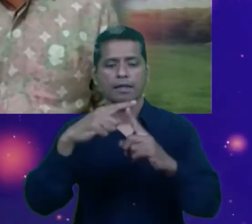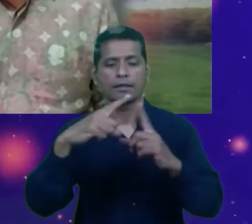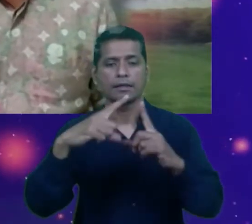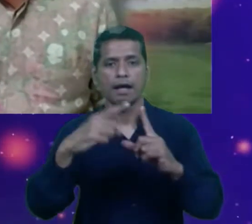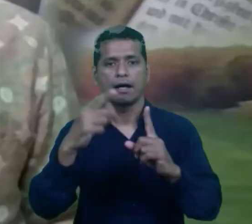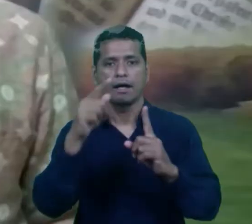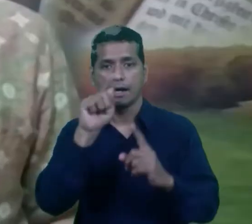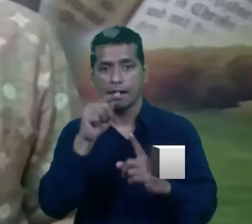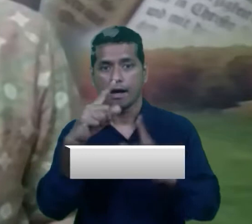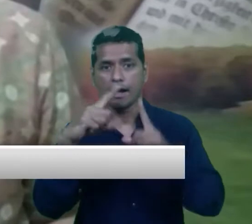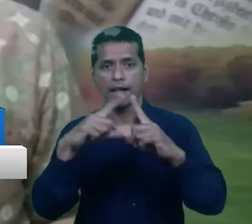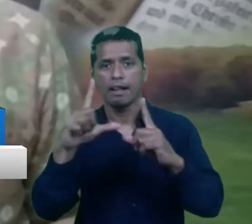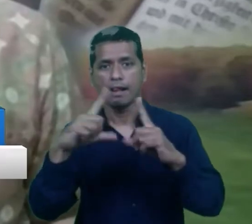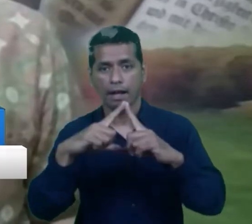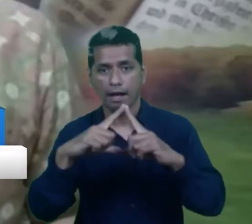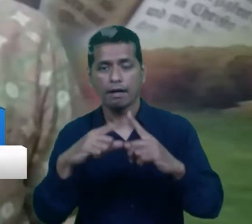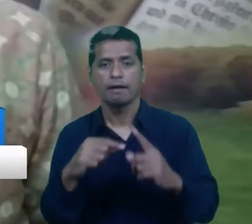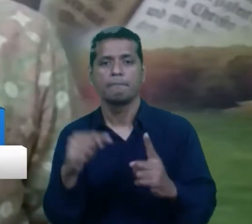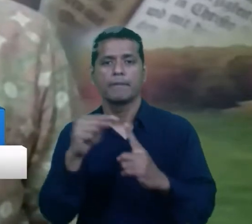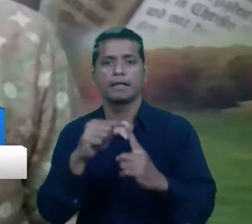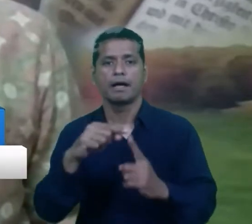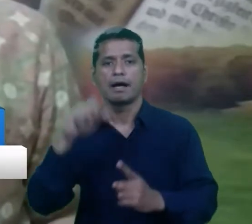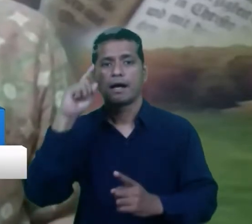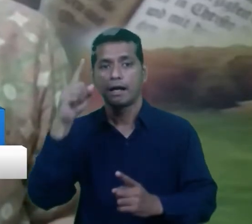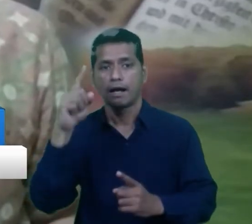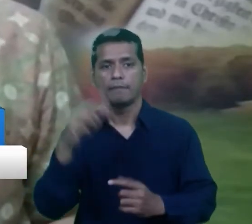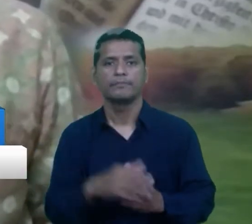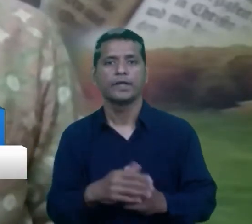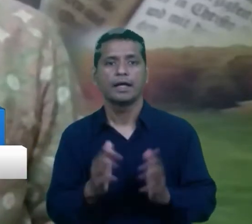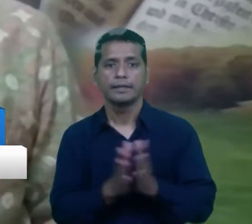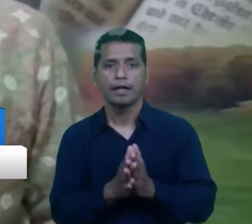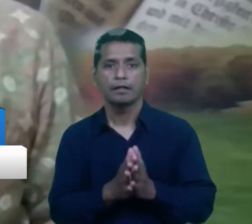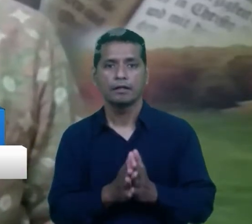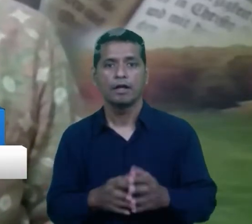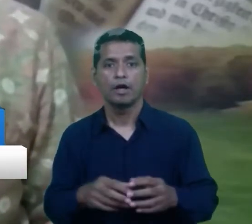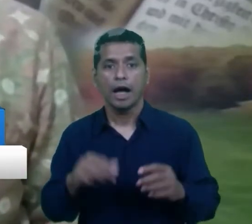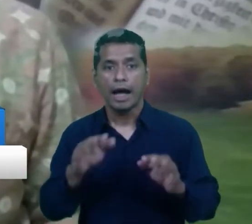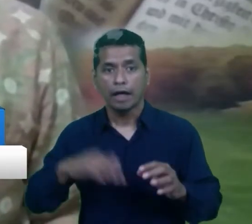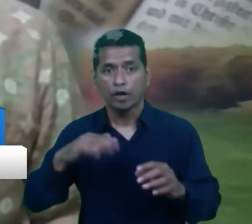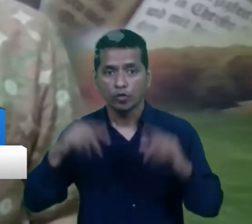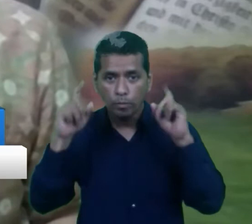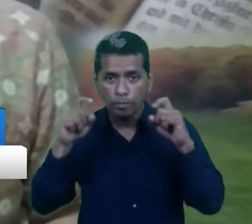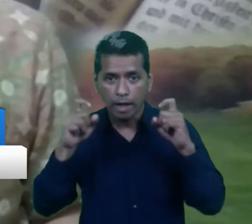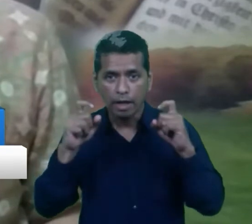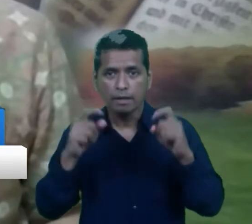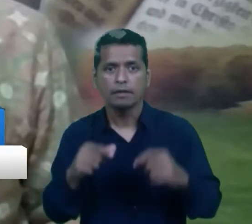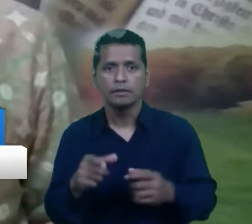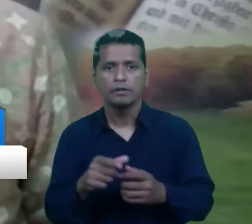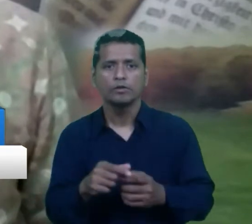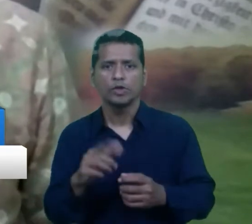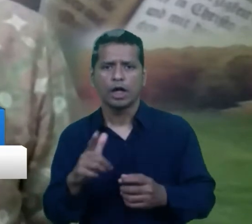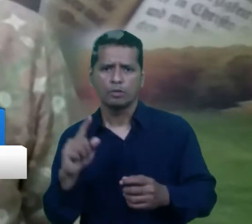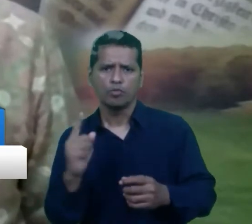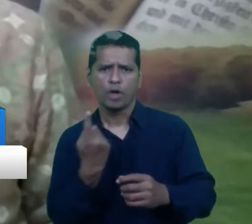tahta? Karena digambarkan dalam Wahyu pasal yang kelima, Yohanes melihat bahwa anak domba itu seperti baru